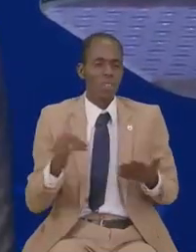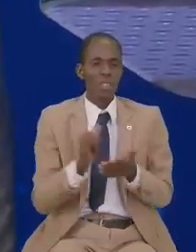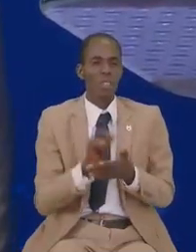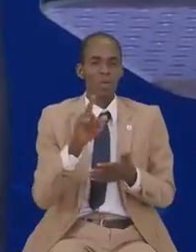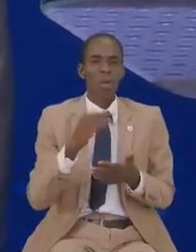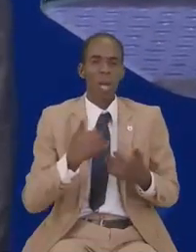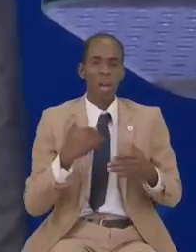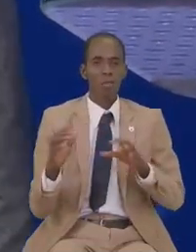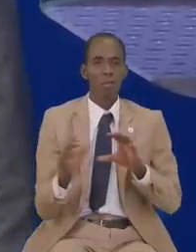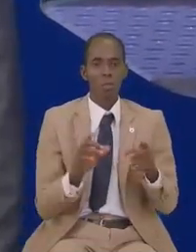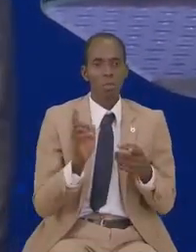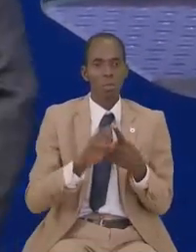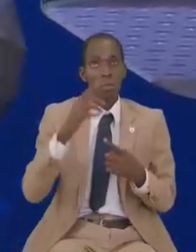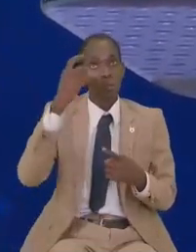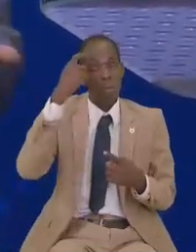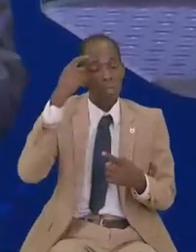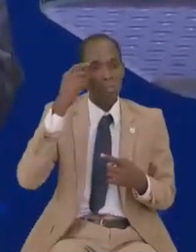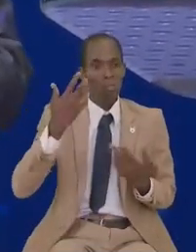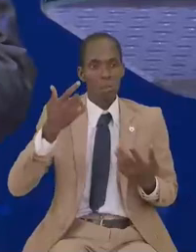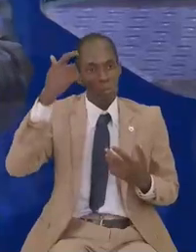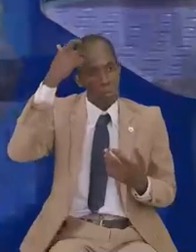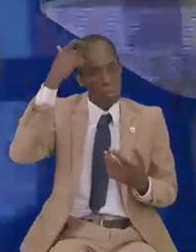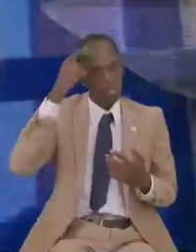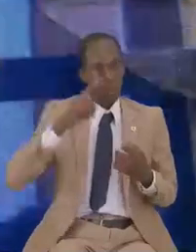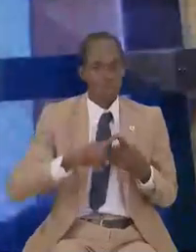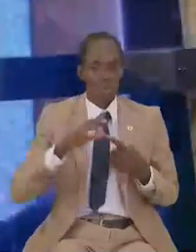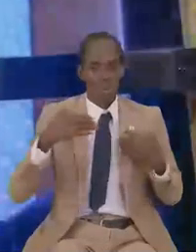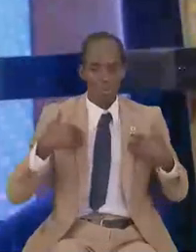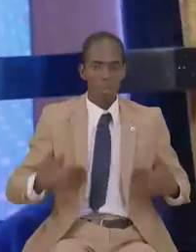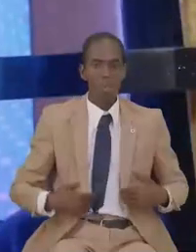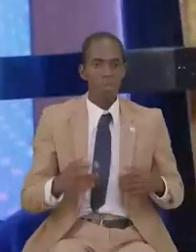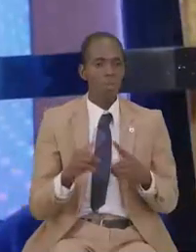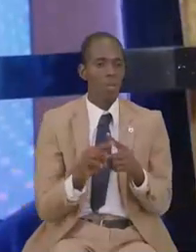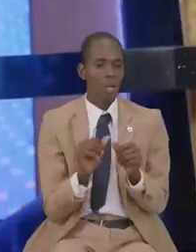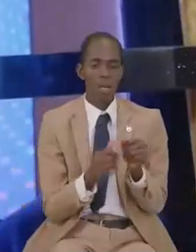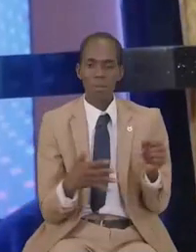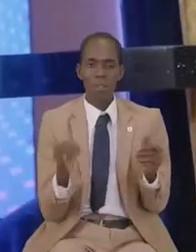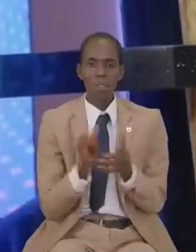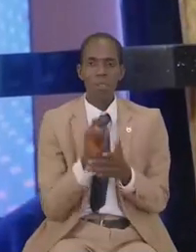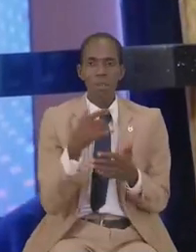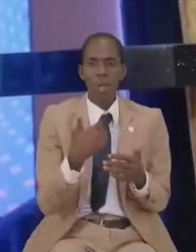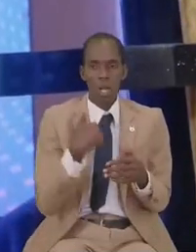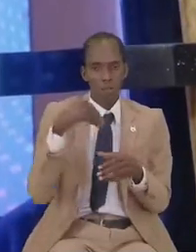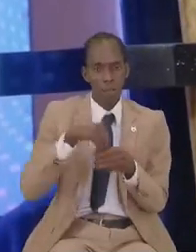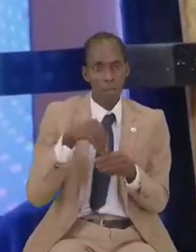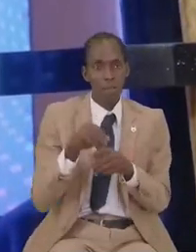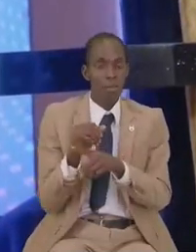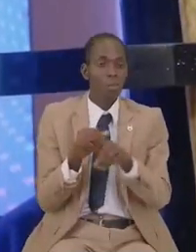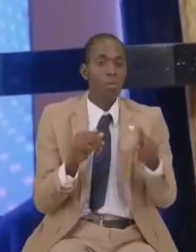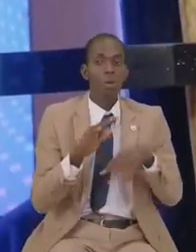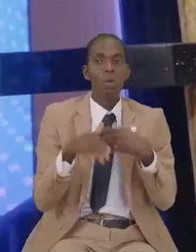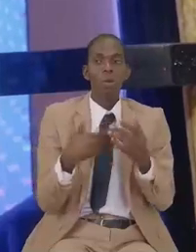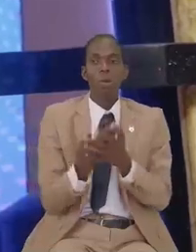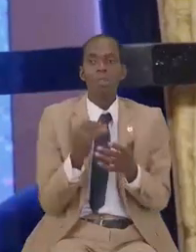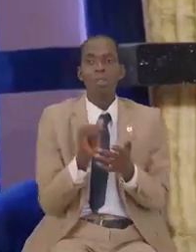fais dans ton cerveau, dans le cerveau, à tes nerfs, et tout ce que tu as fait, et bien, tout ce que tu t'es fait, le mal que